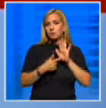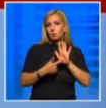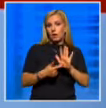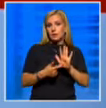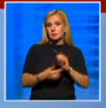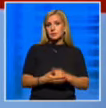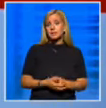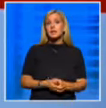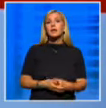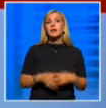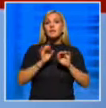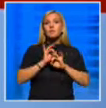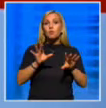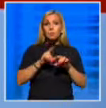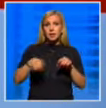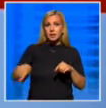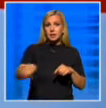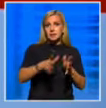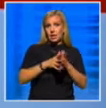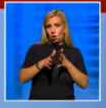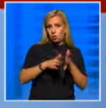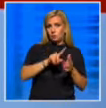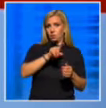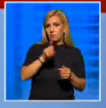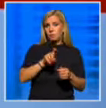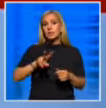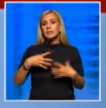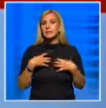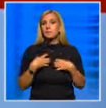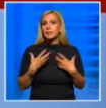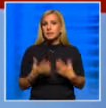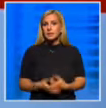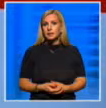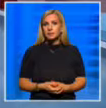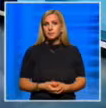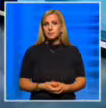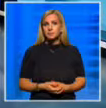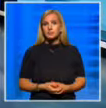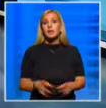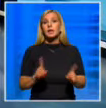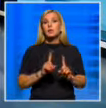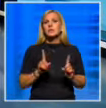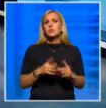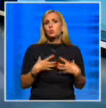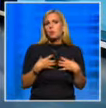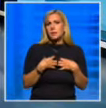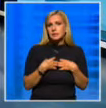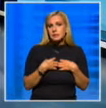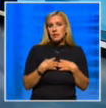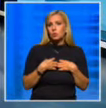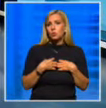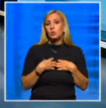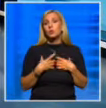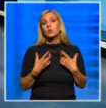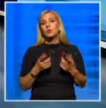изследването? Информирано ли обществото по въпроса? Притеснено ли е? Нито е сериозно притеснено, но